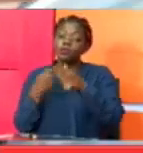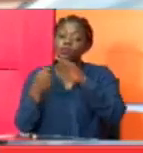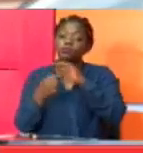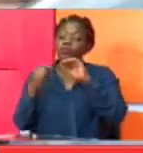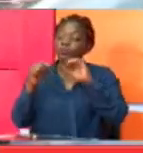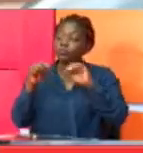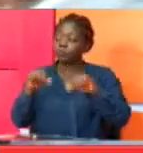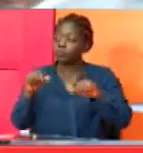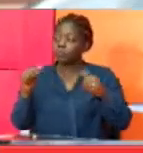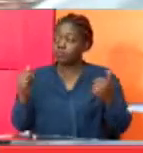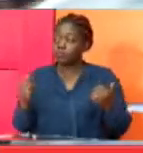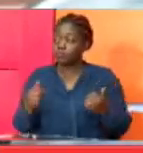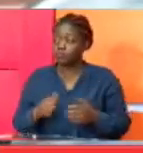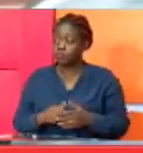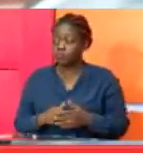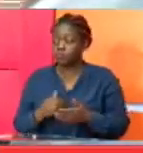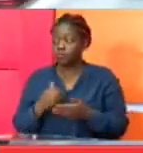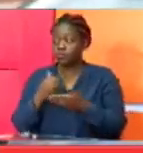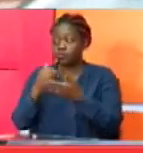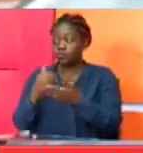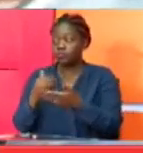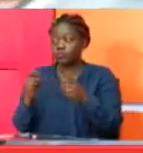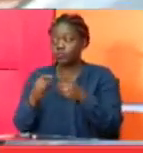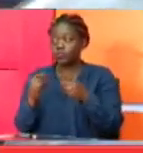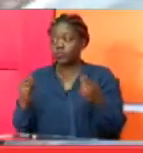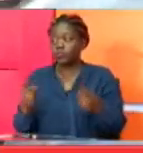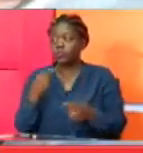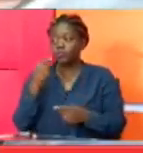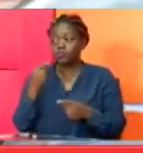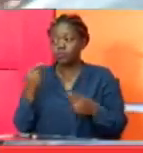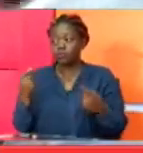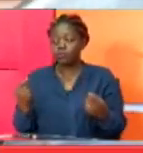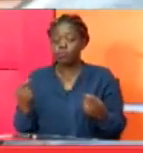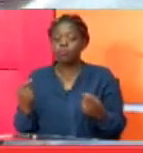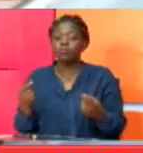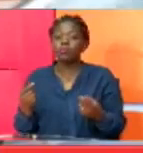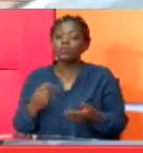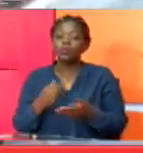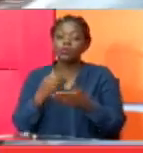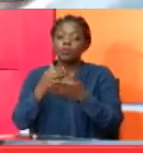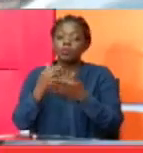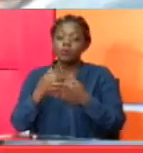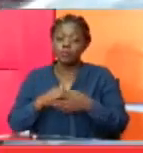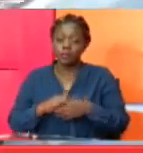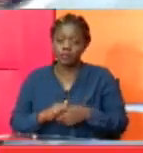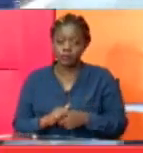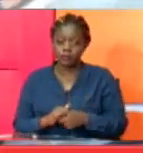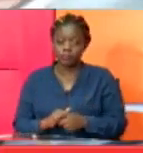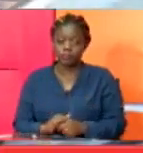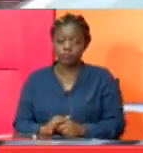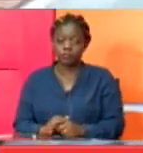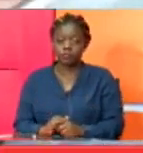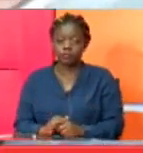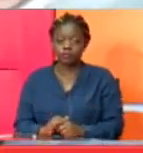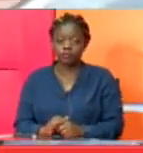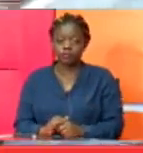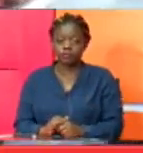bazira kisamo nda mutiyambe katera ba government mutiyambe mutiyambe bila kumana anga kubasi